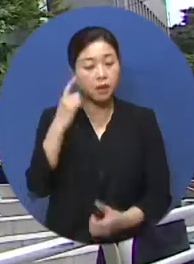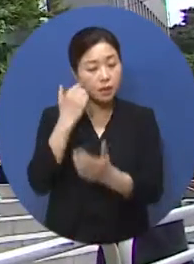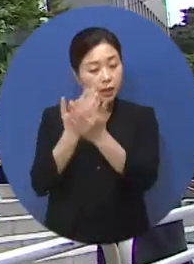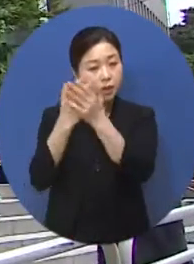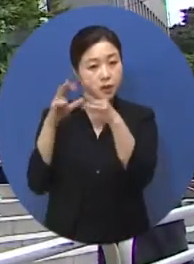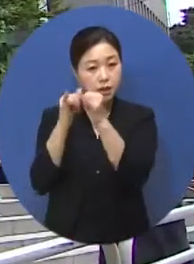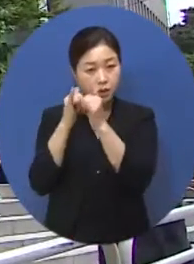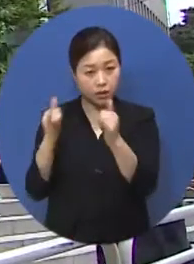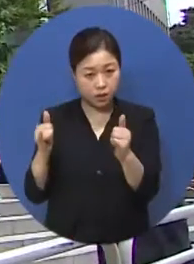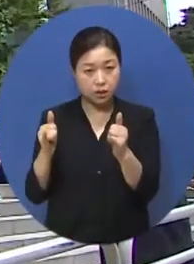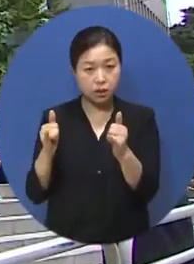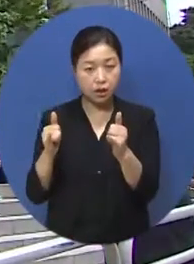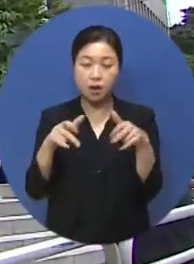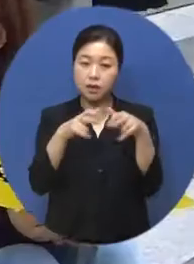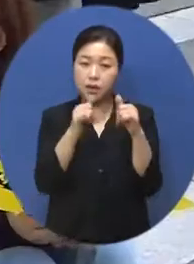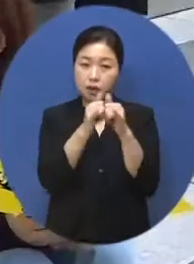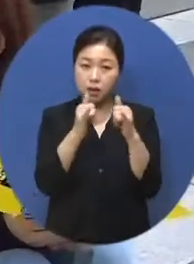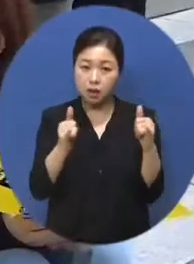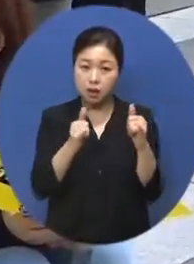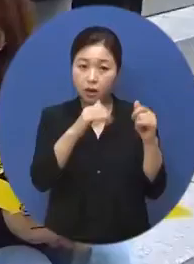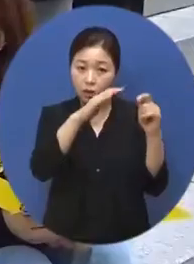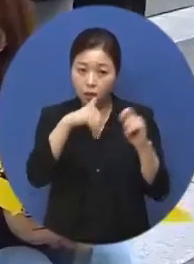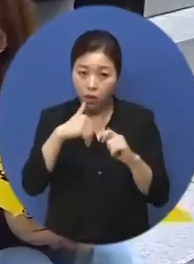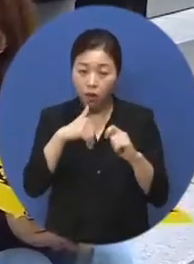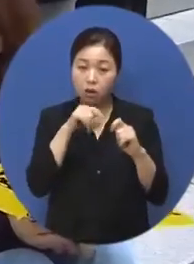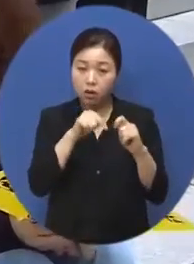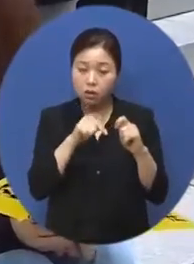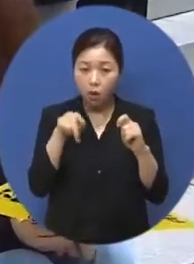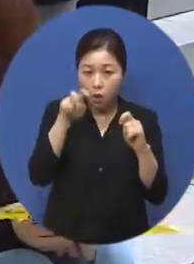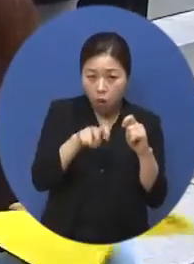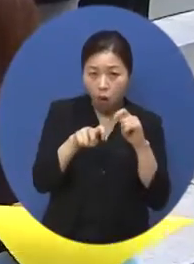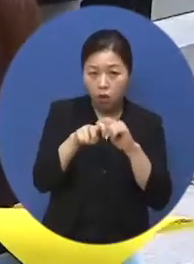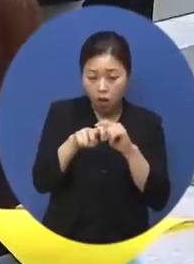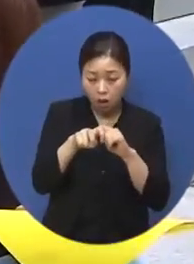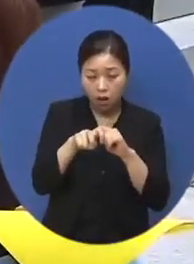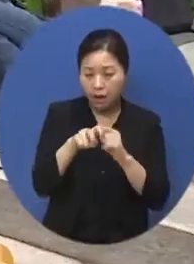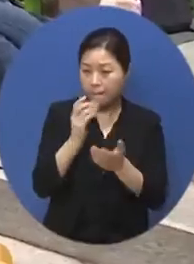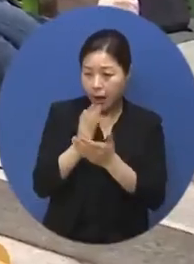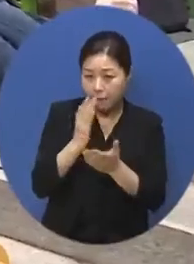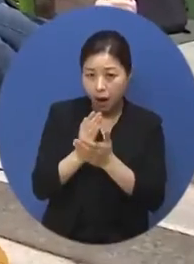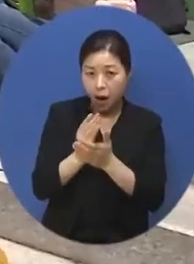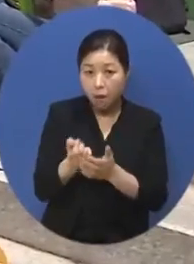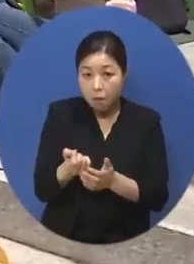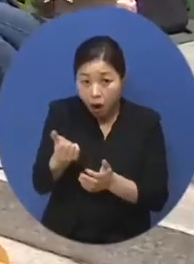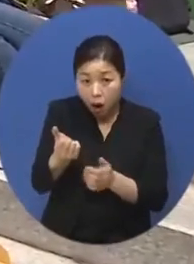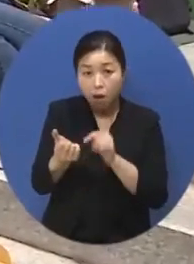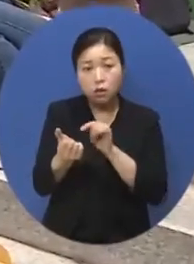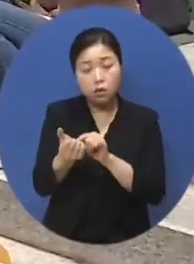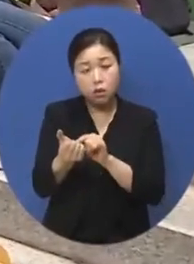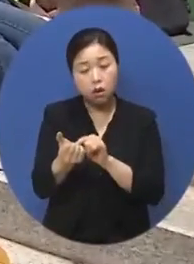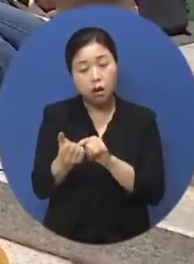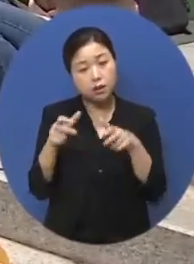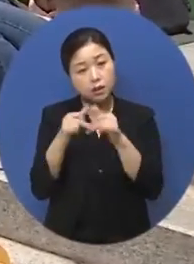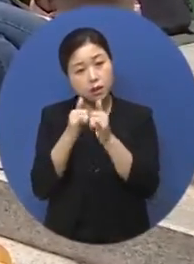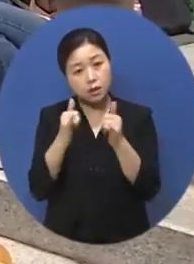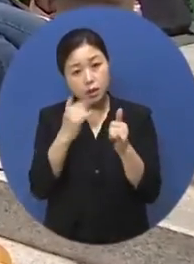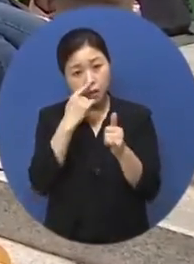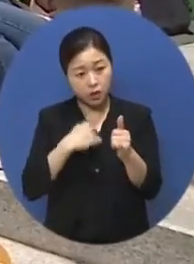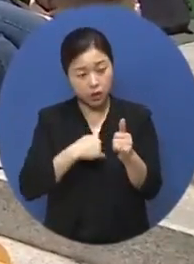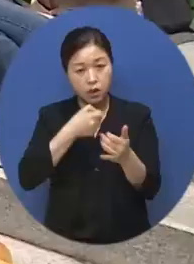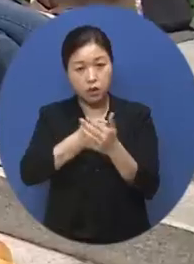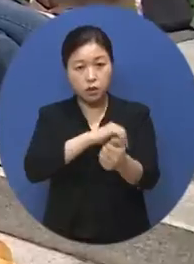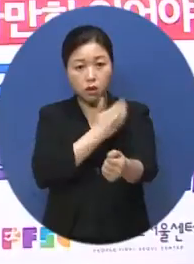발달장애인의 장애인 콜택시 보조석 착석을 제안한 사건에 대해 장애계가 자기결정권 보장을 요청하고